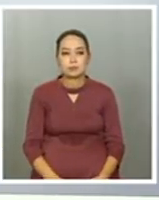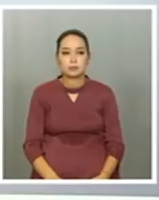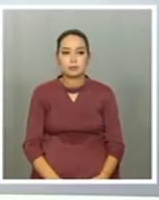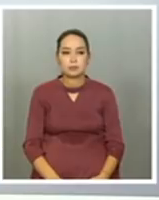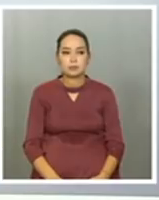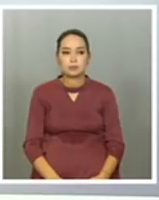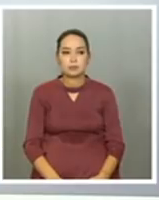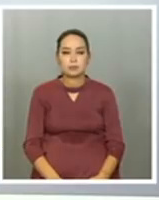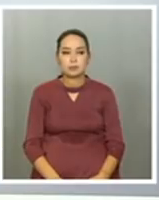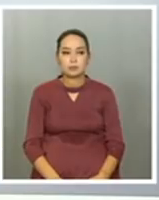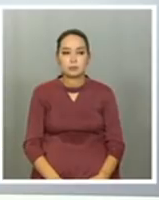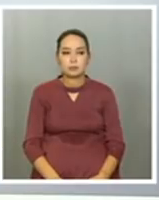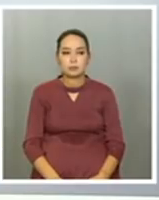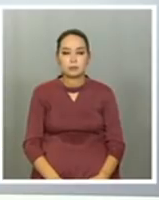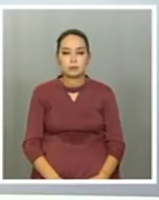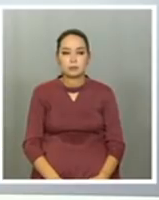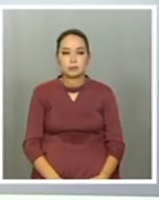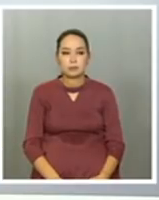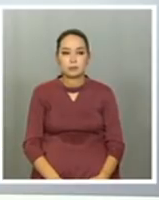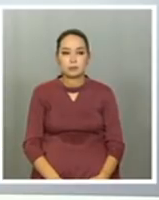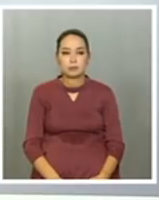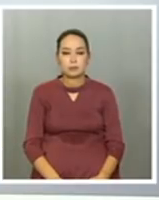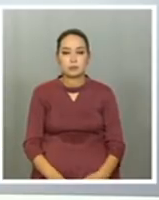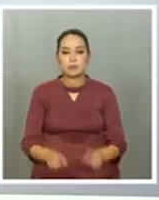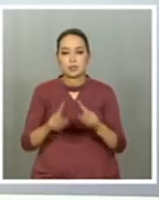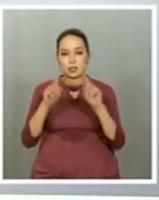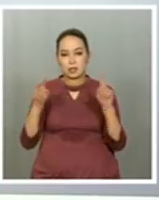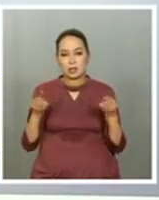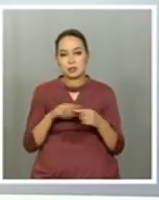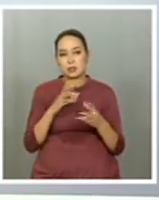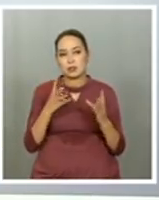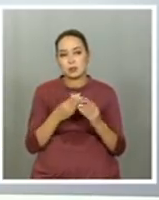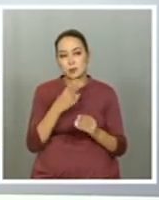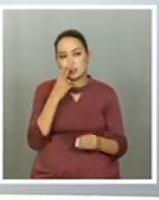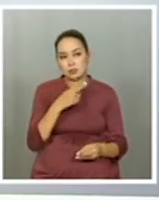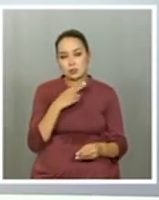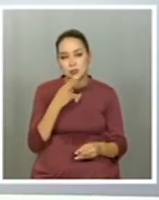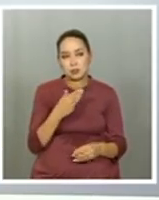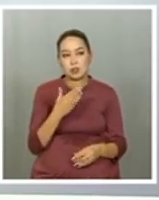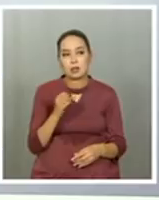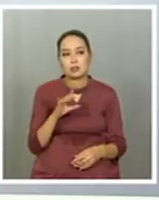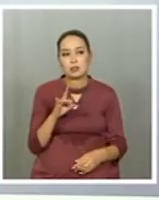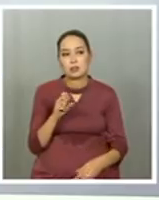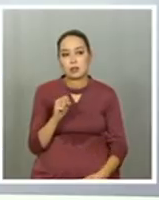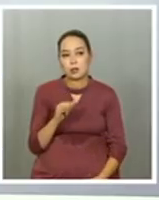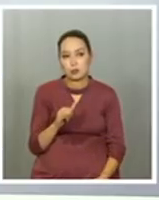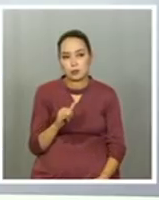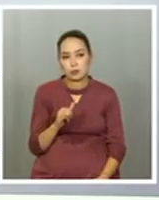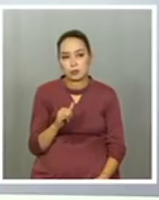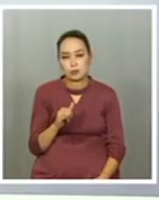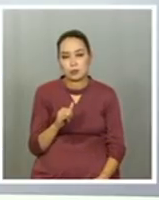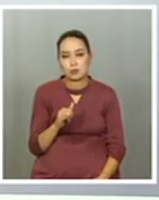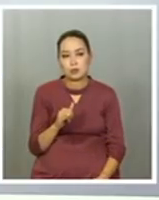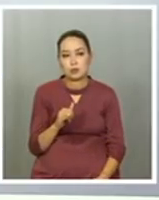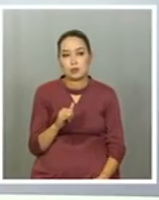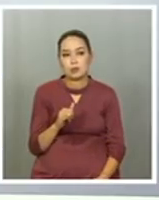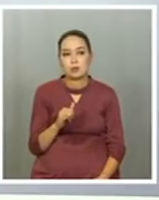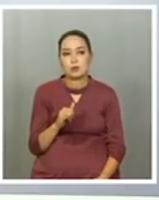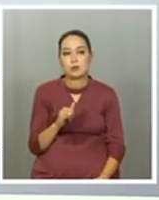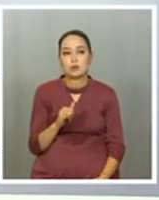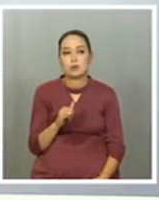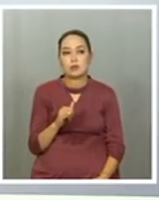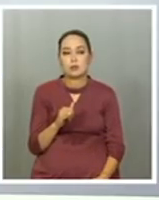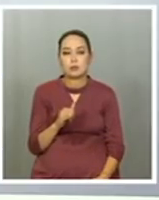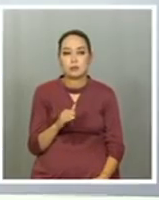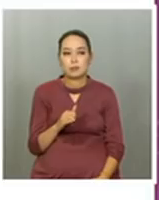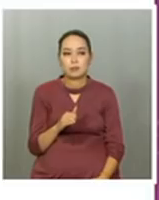жаңағы карта бойынша өздеріңіз көріп отырғандай, мұнда бірінші орында жаңағы Атырау облысы алып отыр, яғни 3 триллион